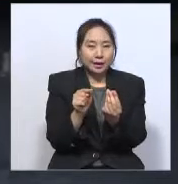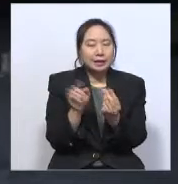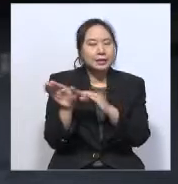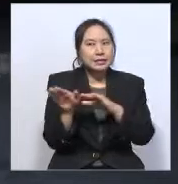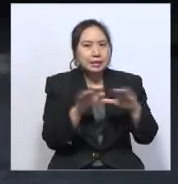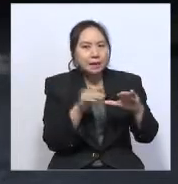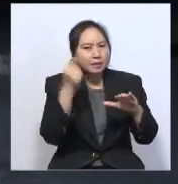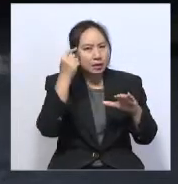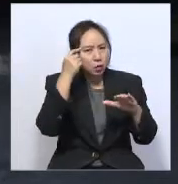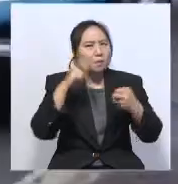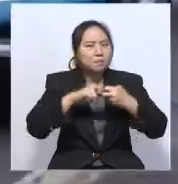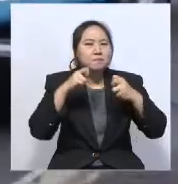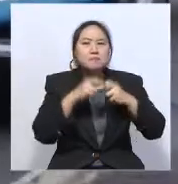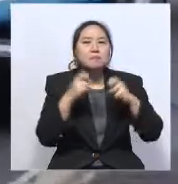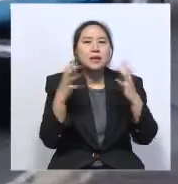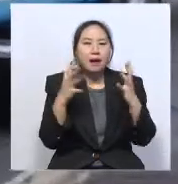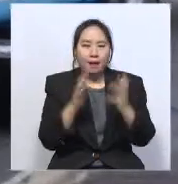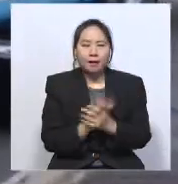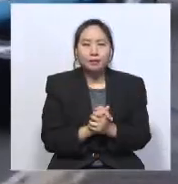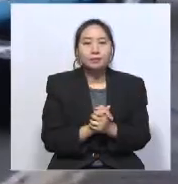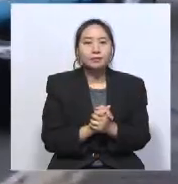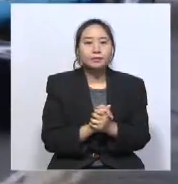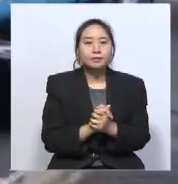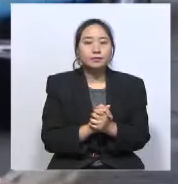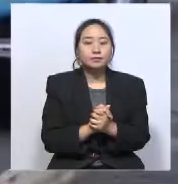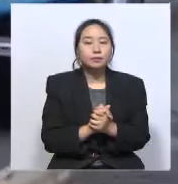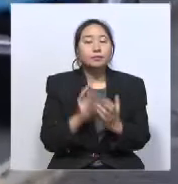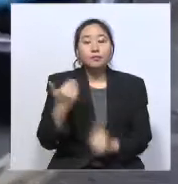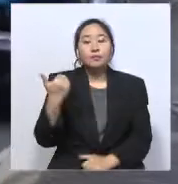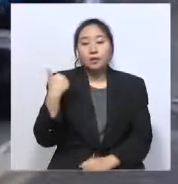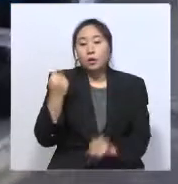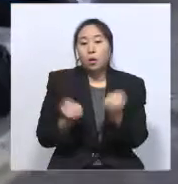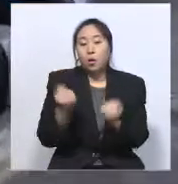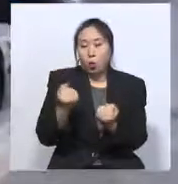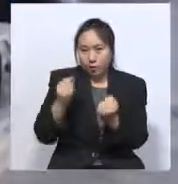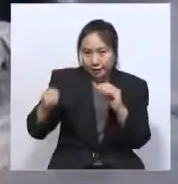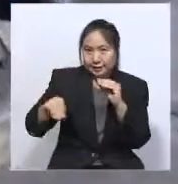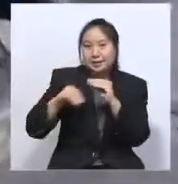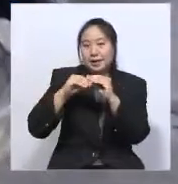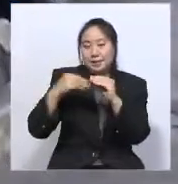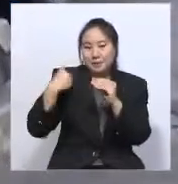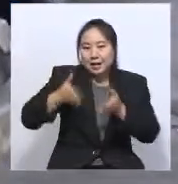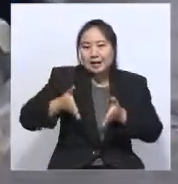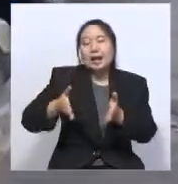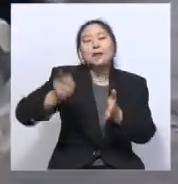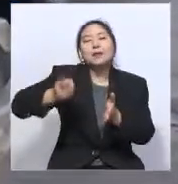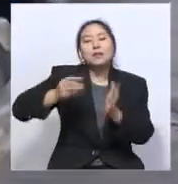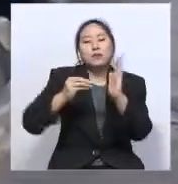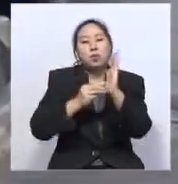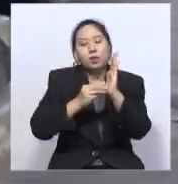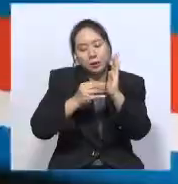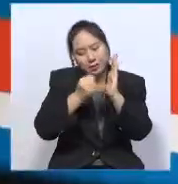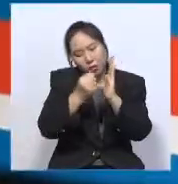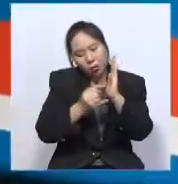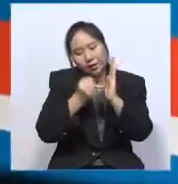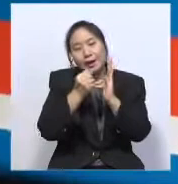ไว้ก็คาดว่าไม่น่าจะมีปัญหาผู้โดยสารตกค้างนะคะนอกจากนี้ก็ยังมีรถเสริมของบขส.ประจำทางที่วิ่งในกรุงเทพมหานครและป